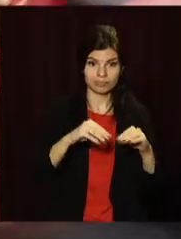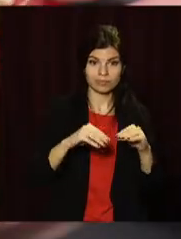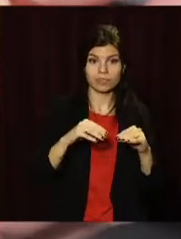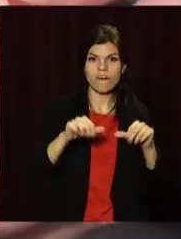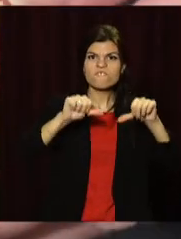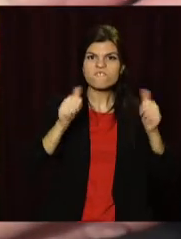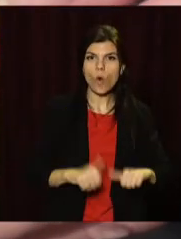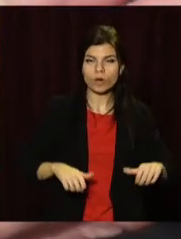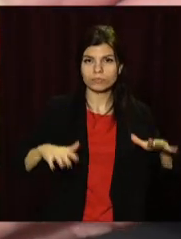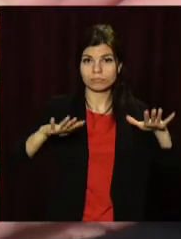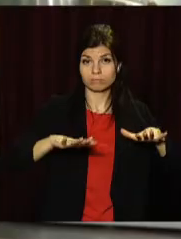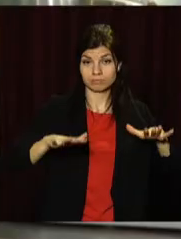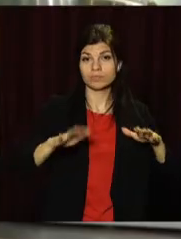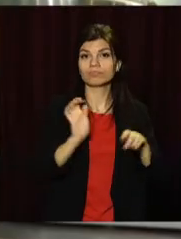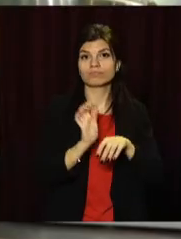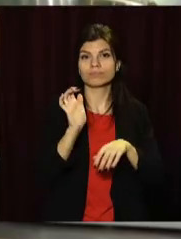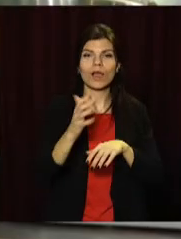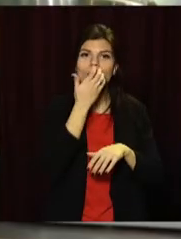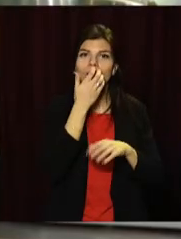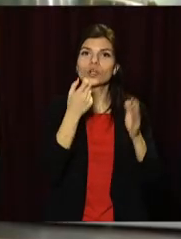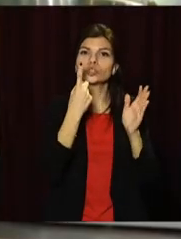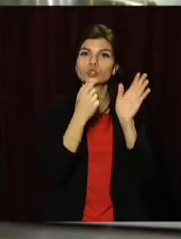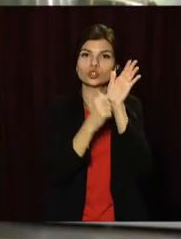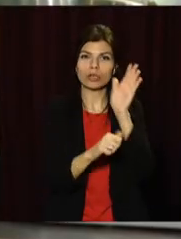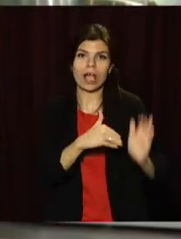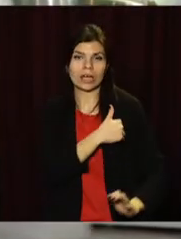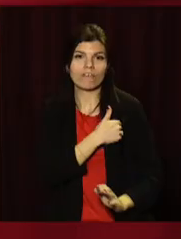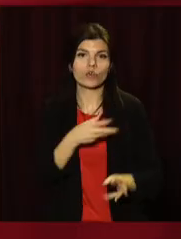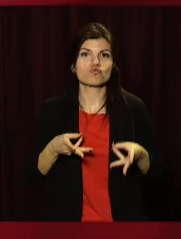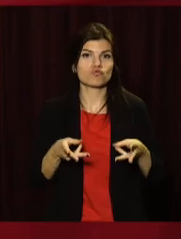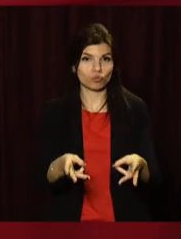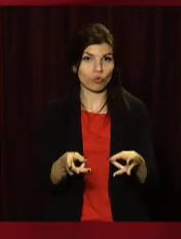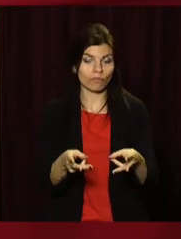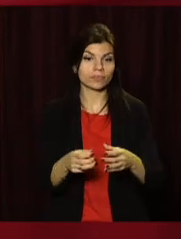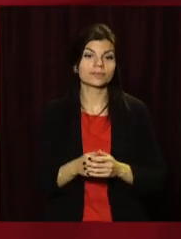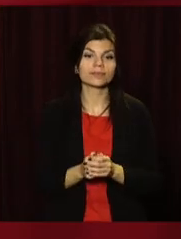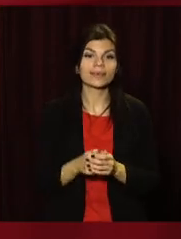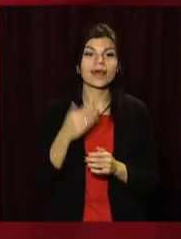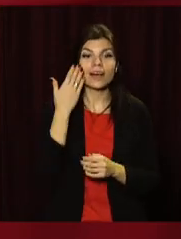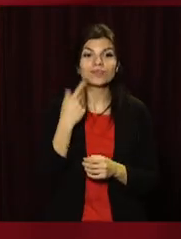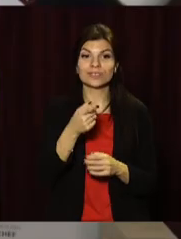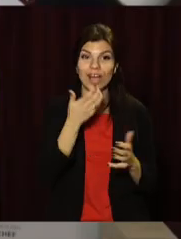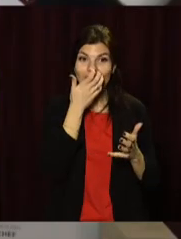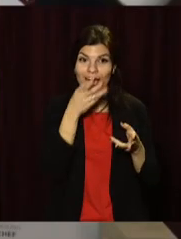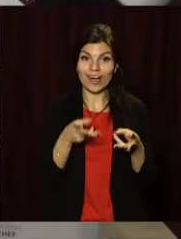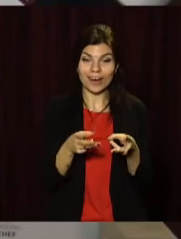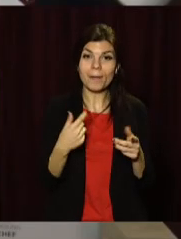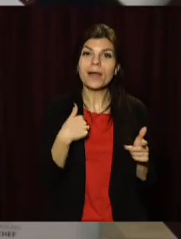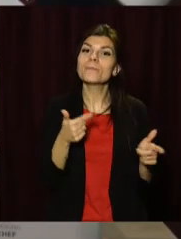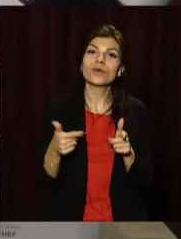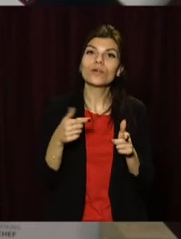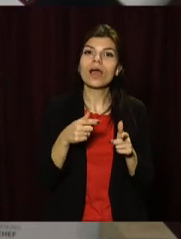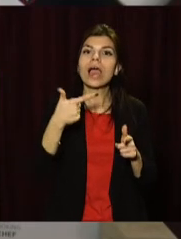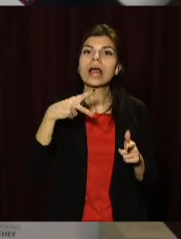у форму та відправляємо до розігрітої до 160 градусів духовки. Поки наш рождественський кекс випікається, ми приготуємо к